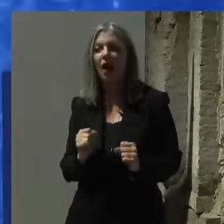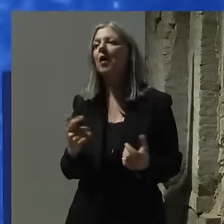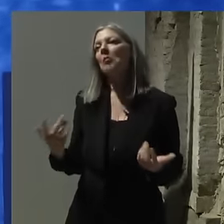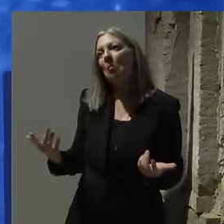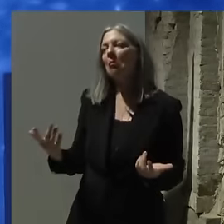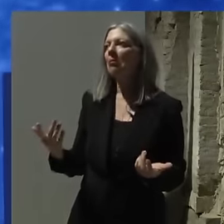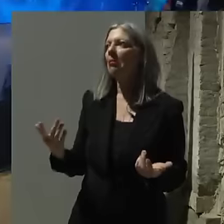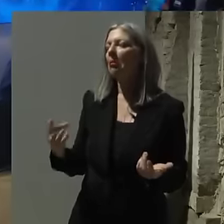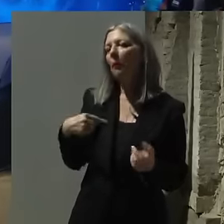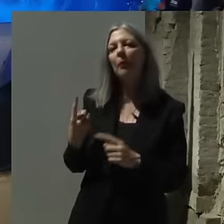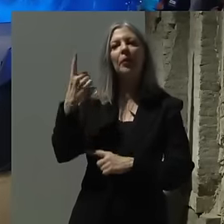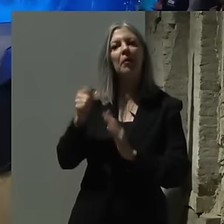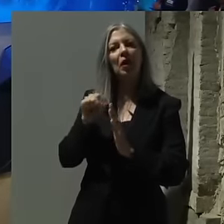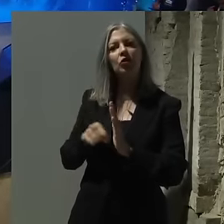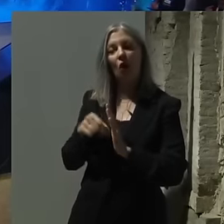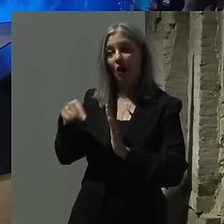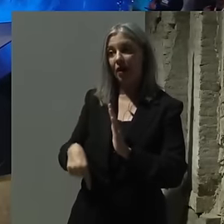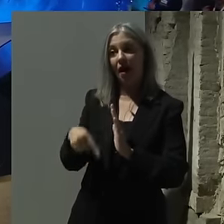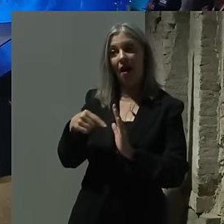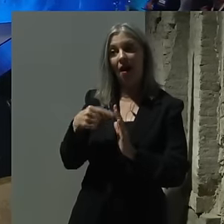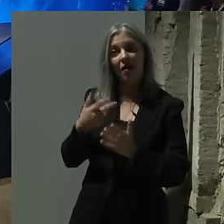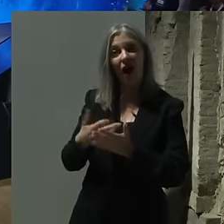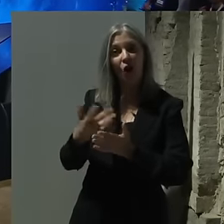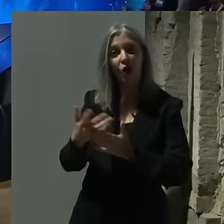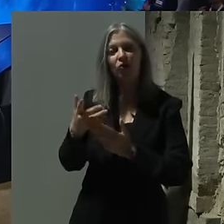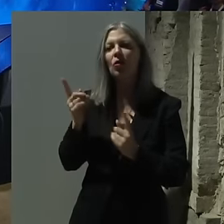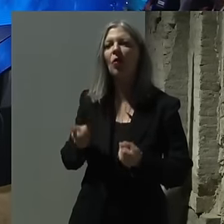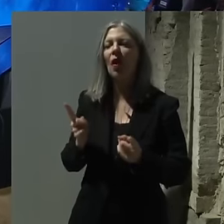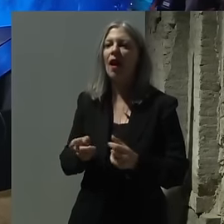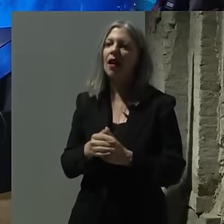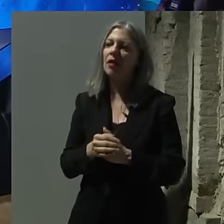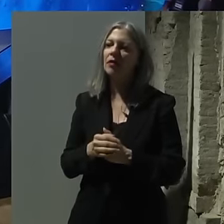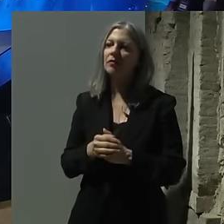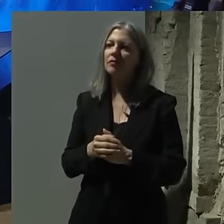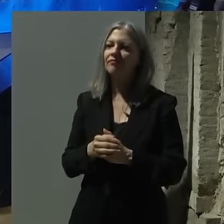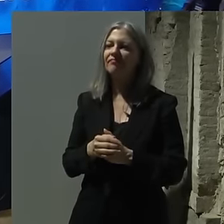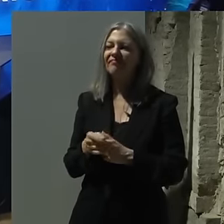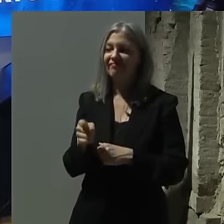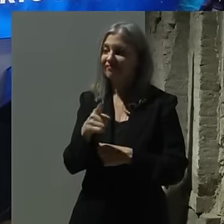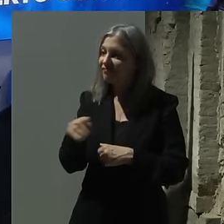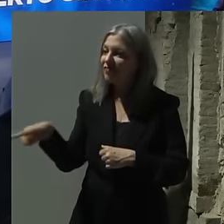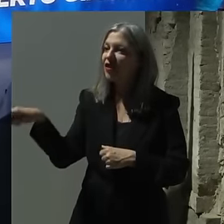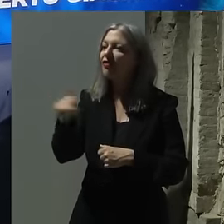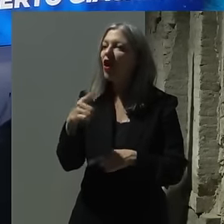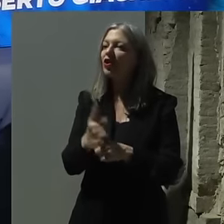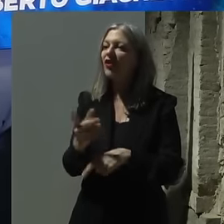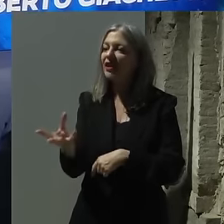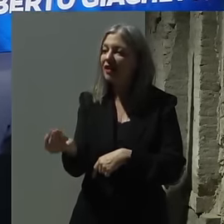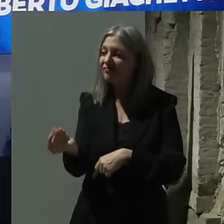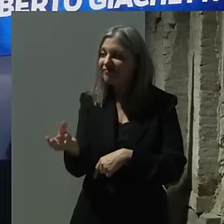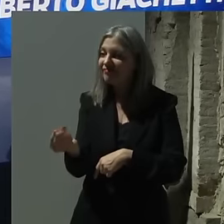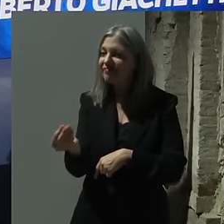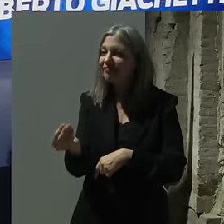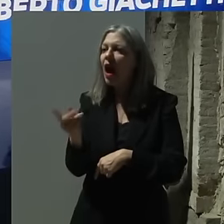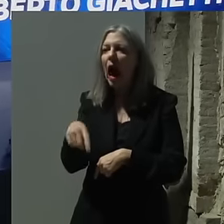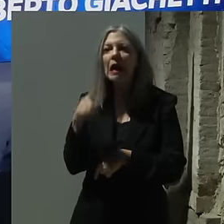storia che oggi affronteremo è la dimostrazione plastica che ti devi cagare sotto anche se non hai fatto niente.